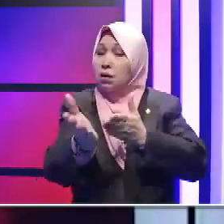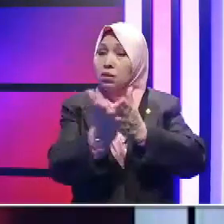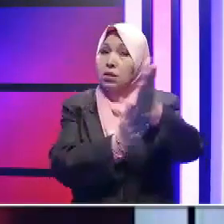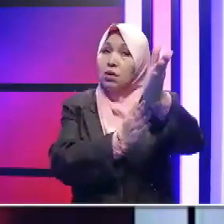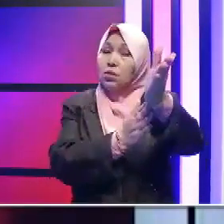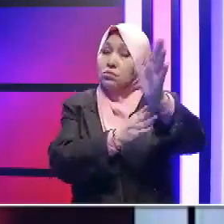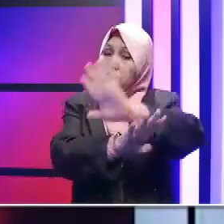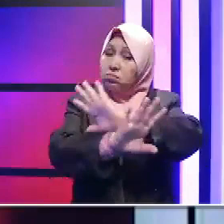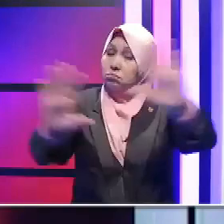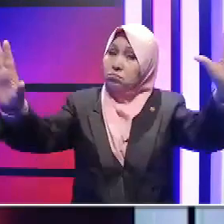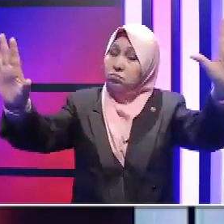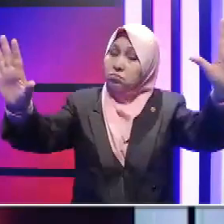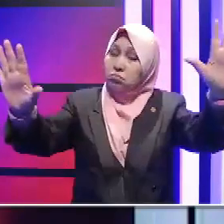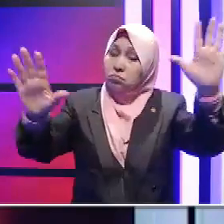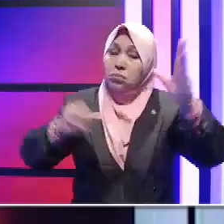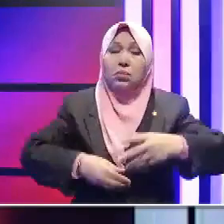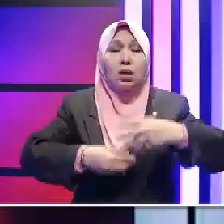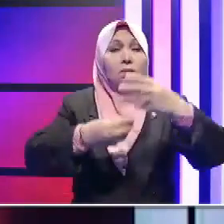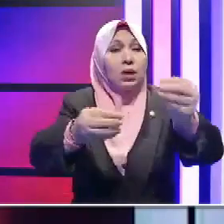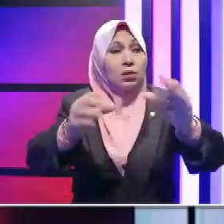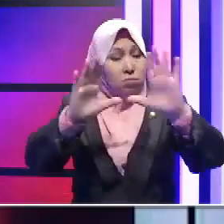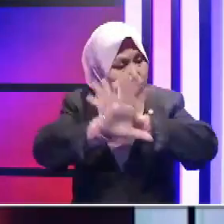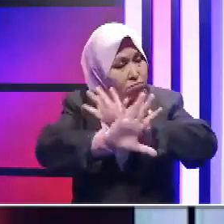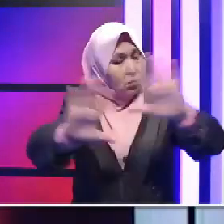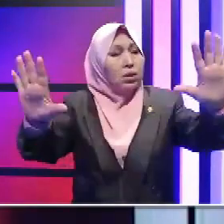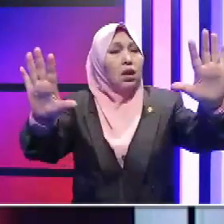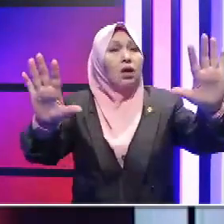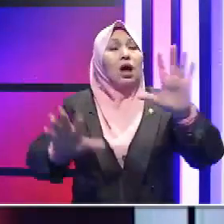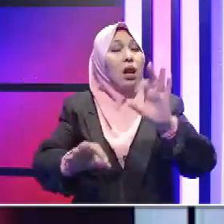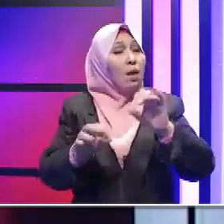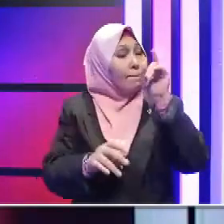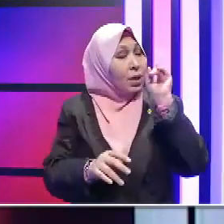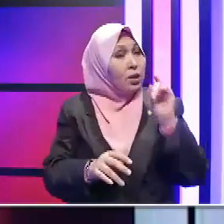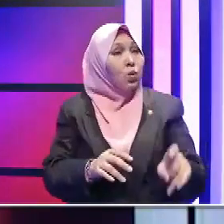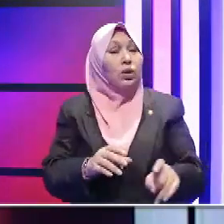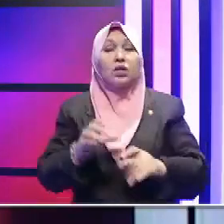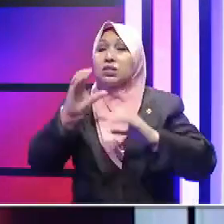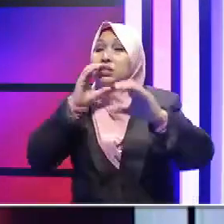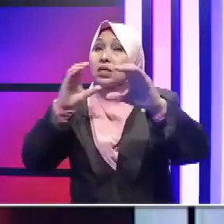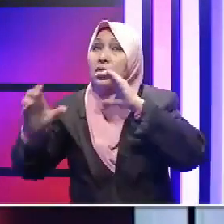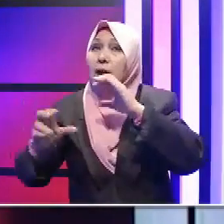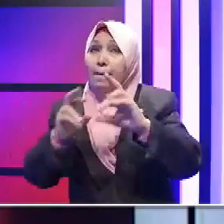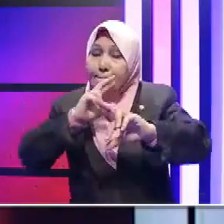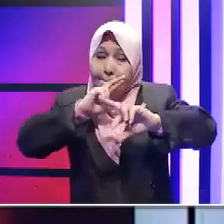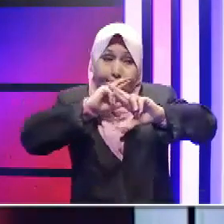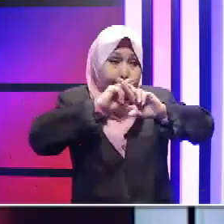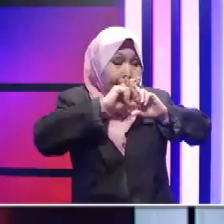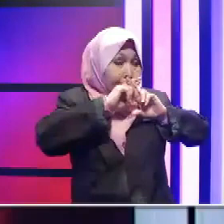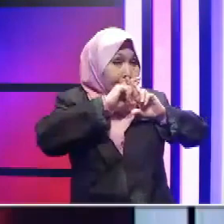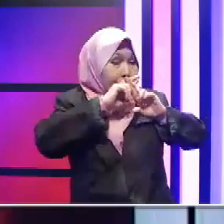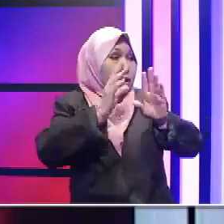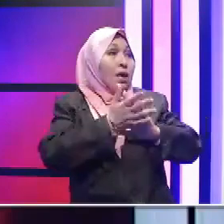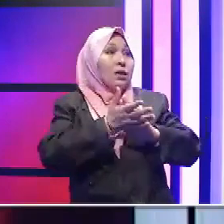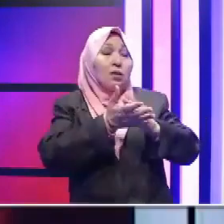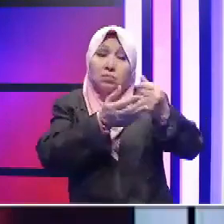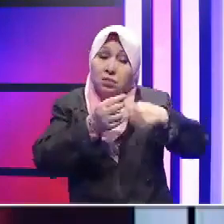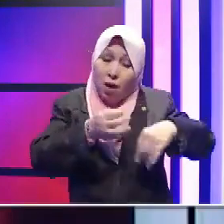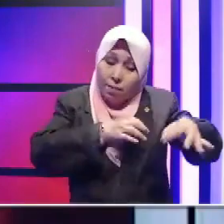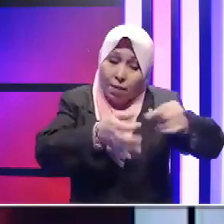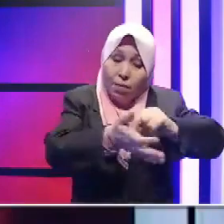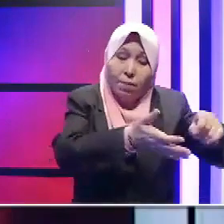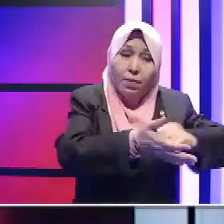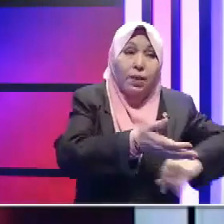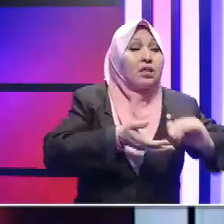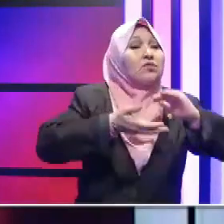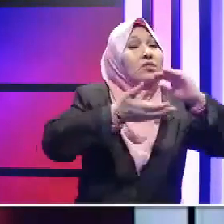secara terang-terangan makhluk diberikan secara terang-terang kalau perlu dicatatkan secara rasio maka dicapkan secara rasio